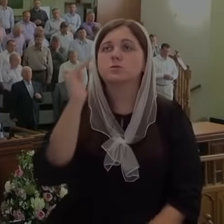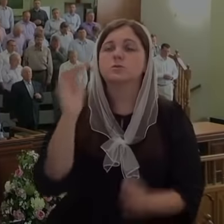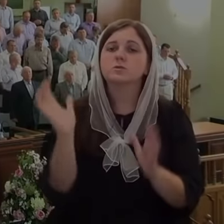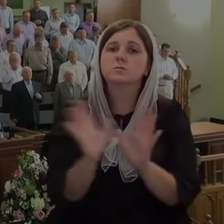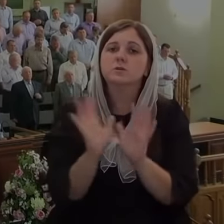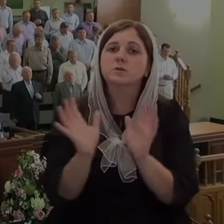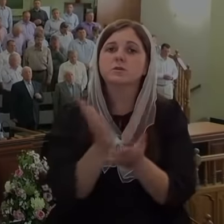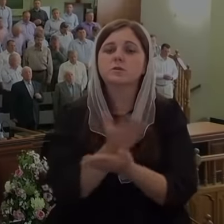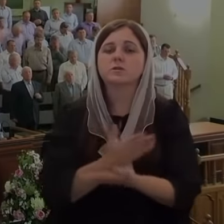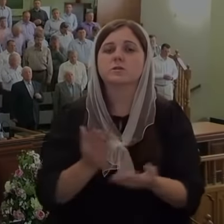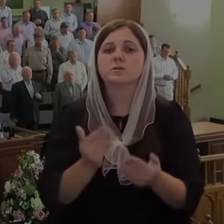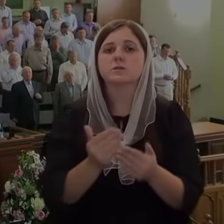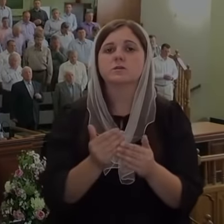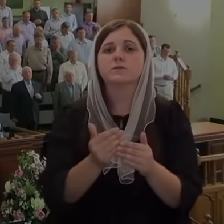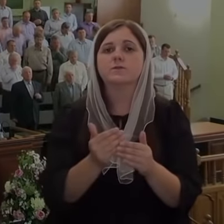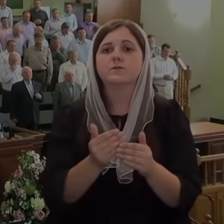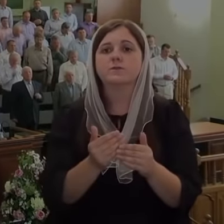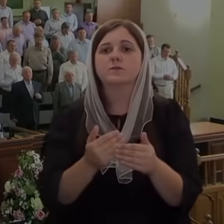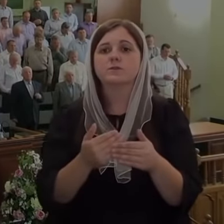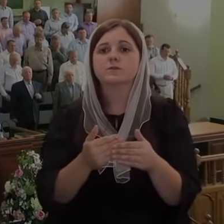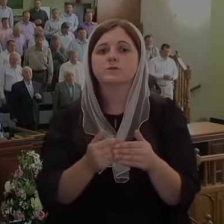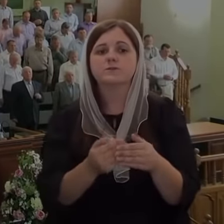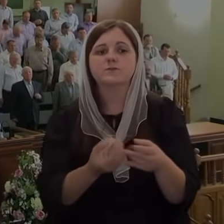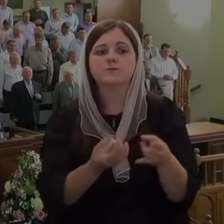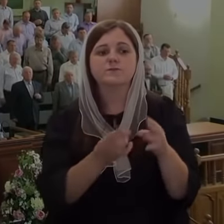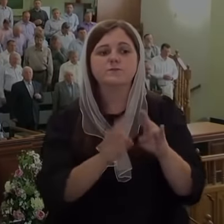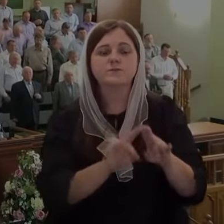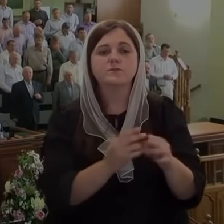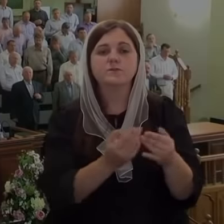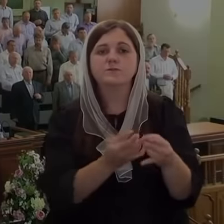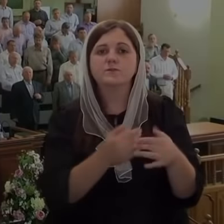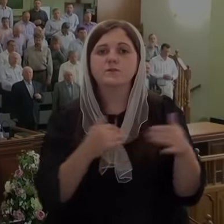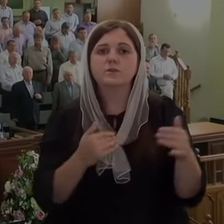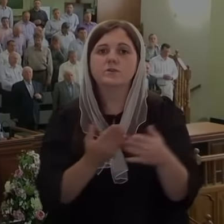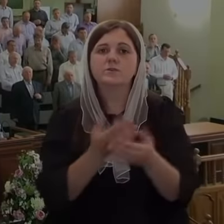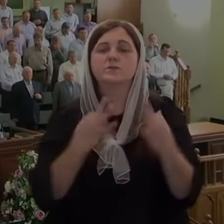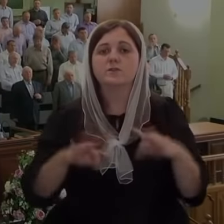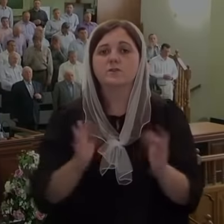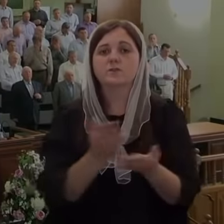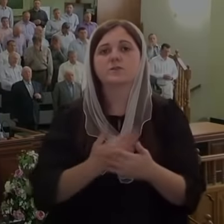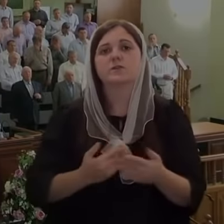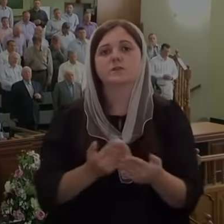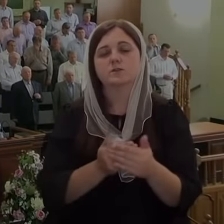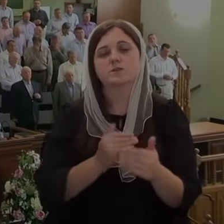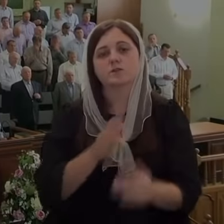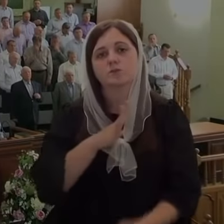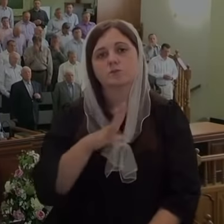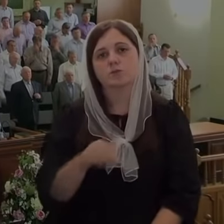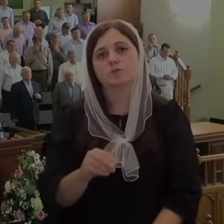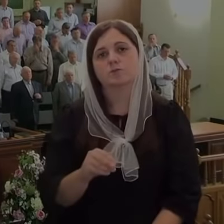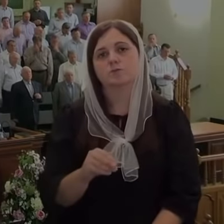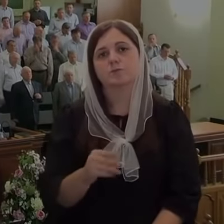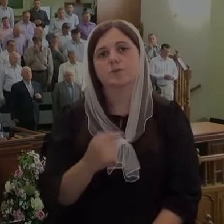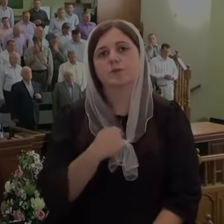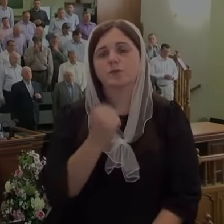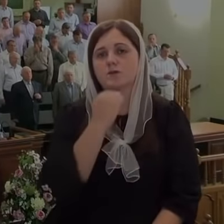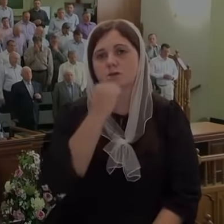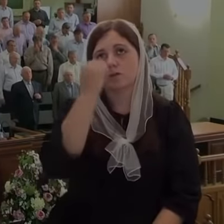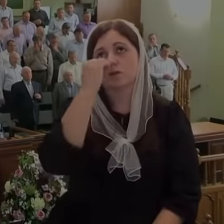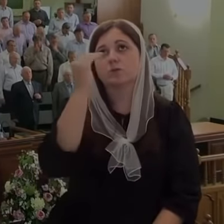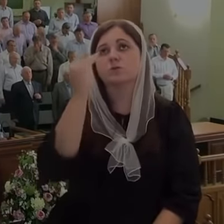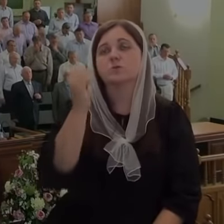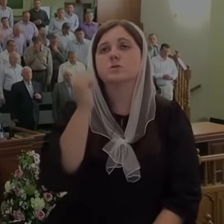нас, Ты избавил от могилы жизнь нашу. Я благодарю Тебя за бабушку